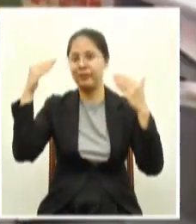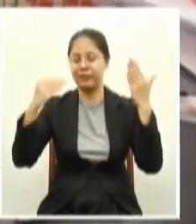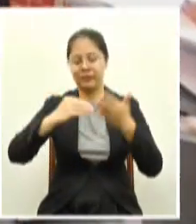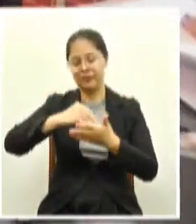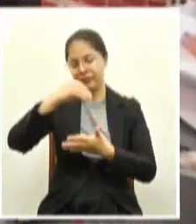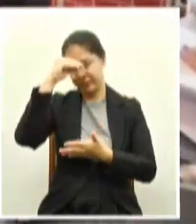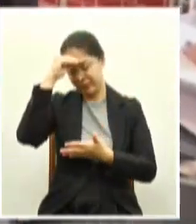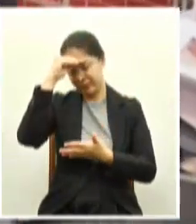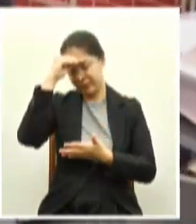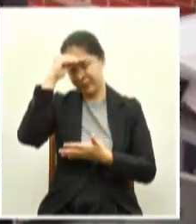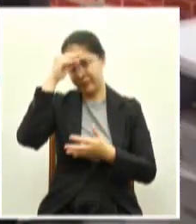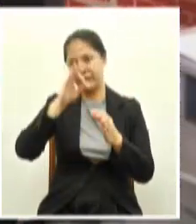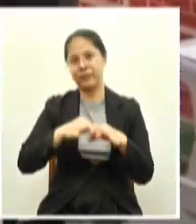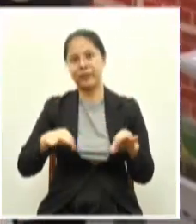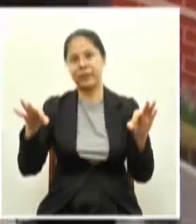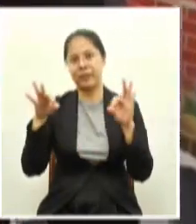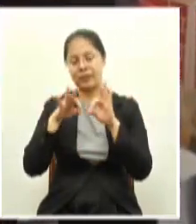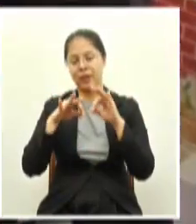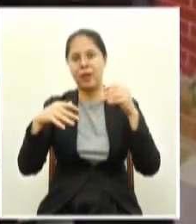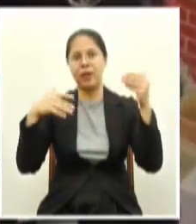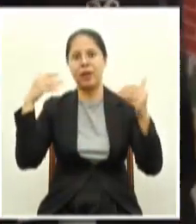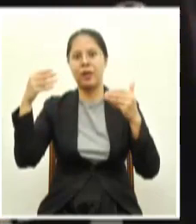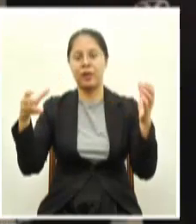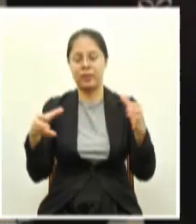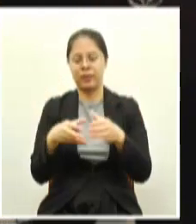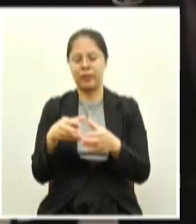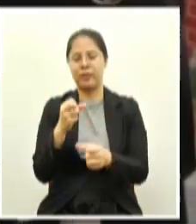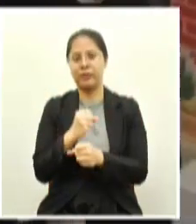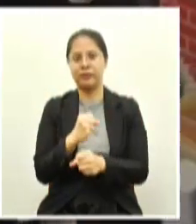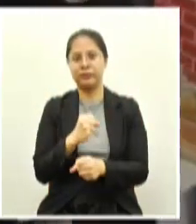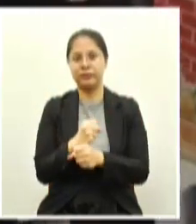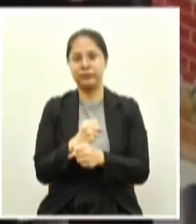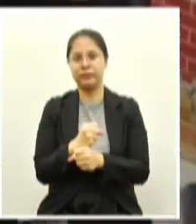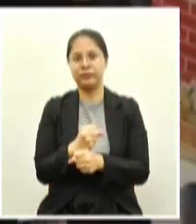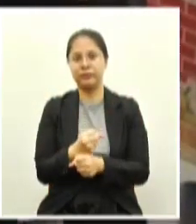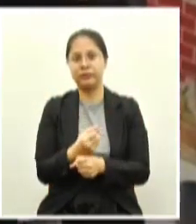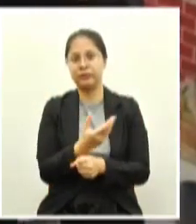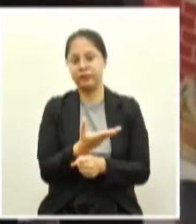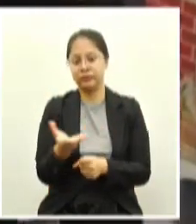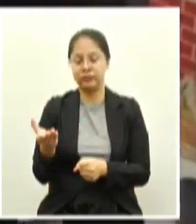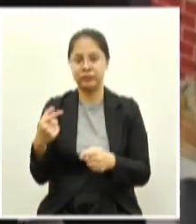นี้ครับมันเลยต้องจัดเป็นกิจกรรมกลุ่มเมื่อเราเห็นว่าสิ่งที่เขากำลังถกเถียงนั้น